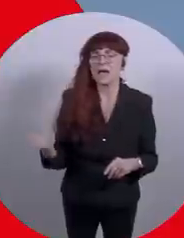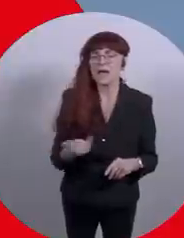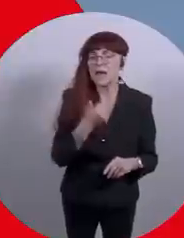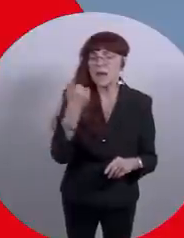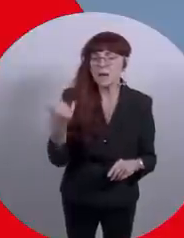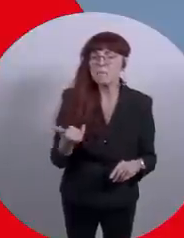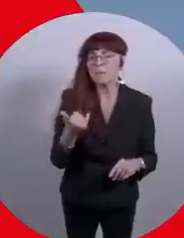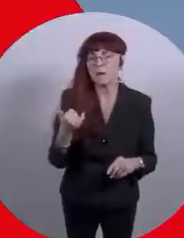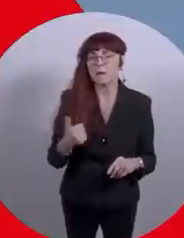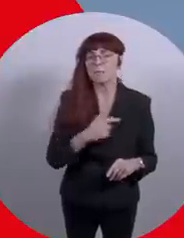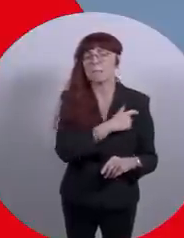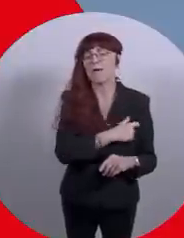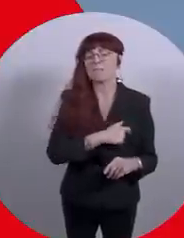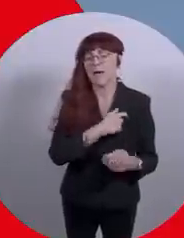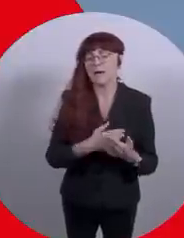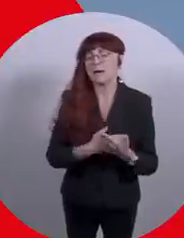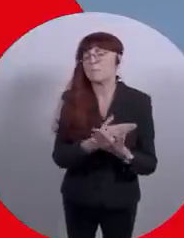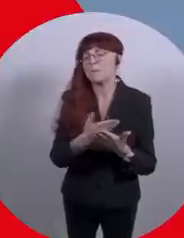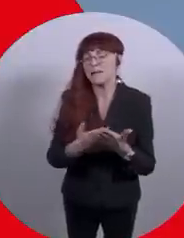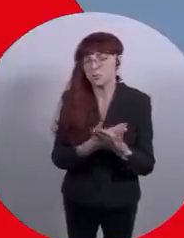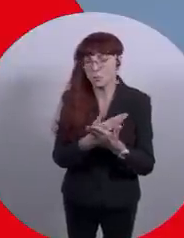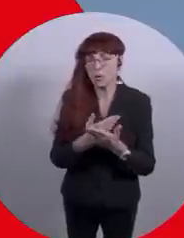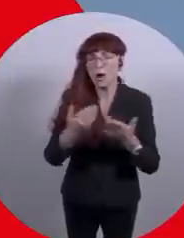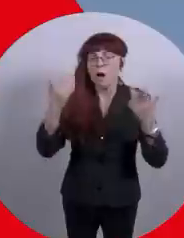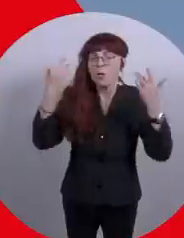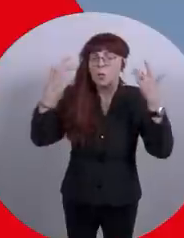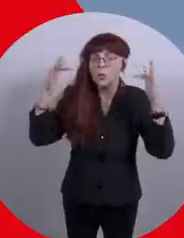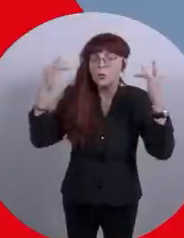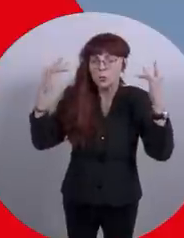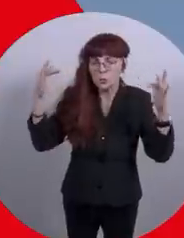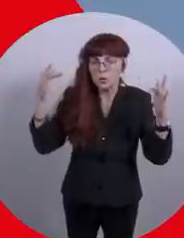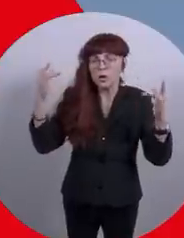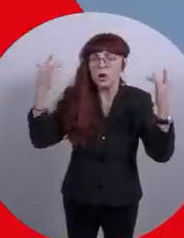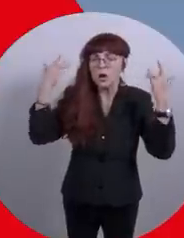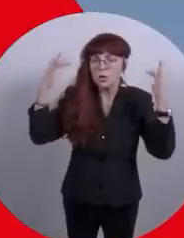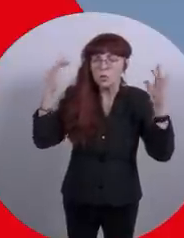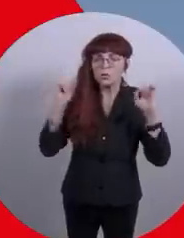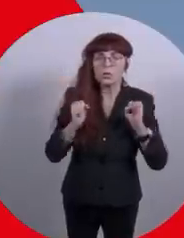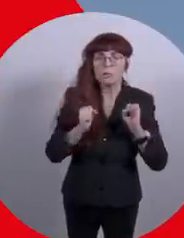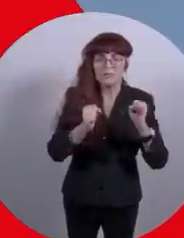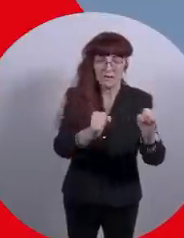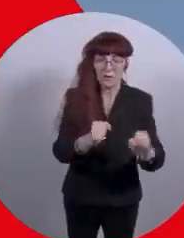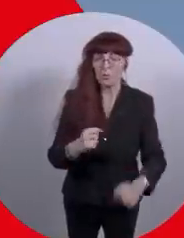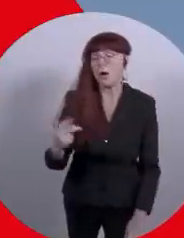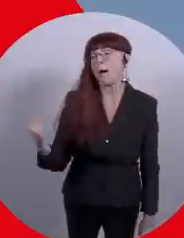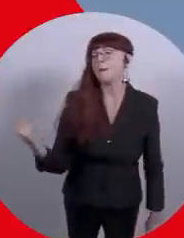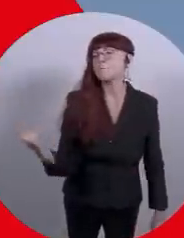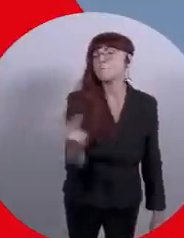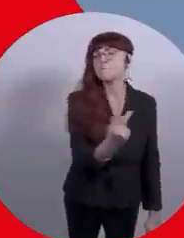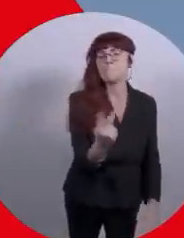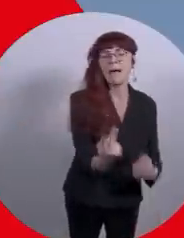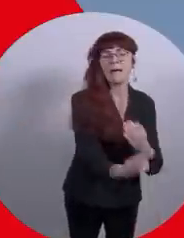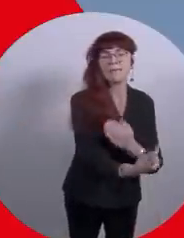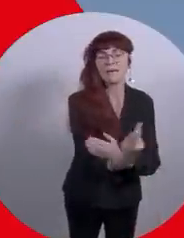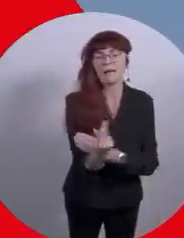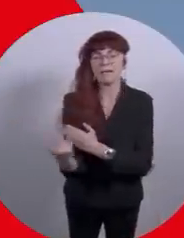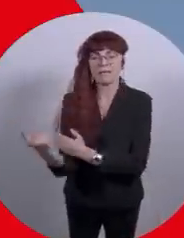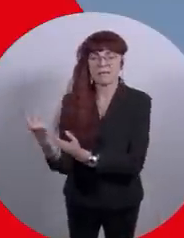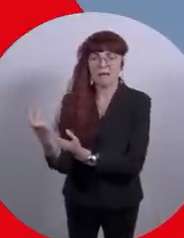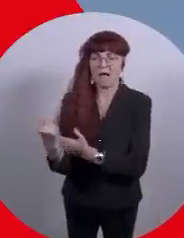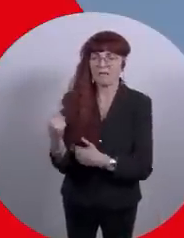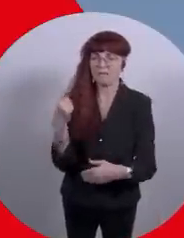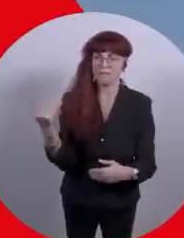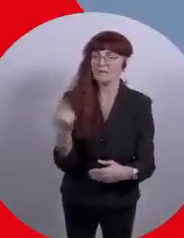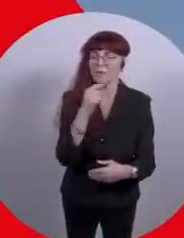Kultur eine Kulturbewegung war und das ist mir ein bisschen heute abgegangen bei euch beiden ich weiß schon man bringt den 45 Minuten nicht